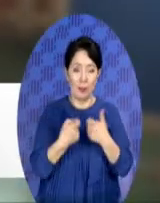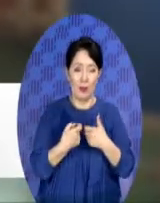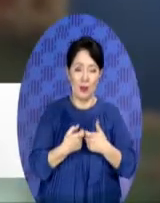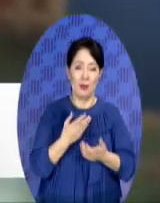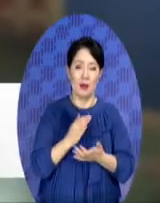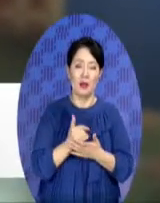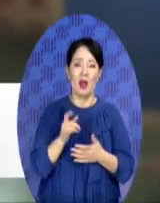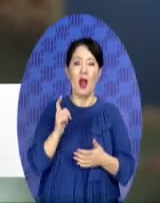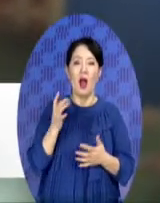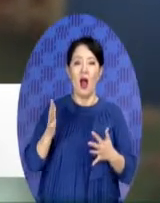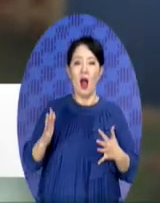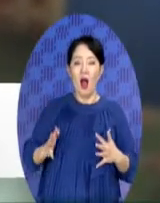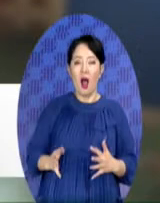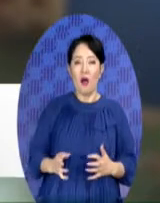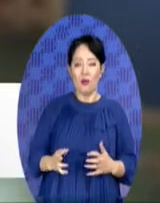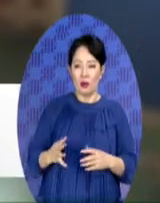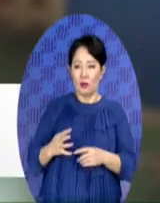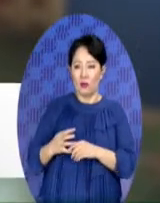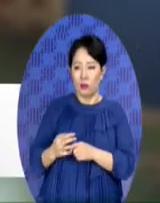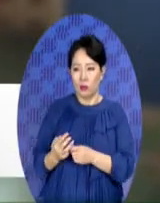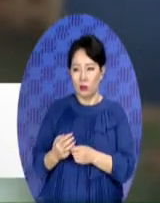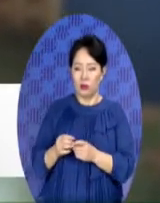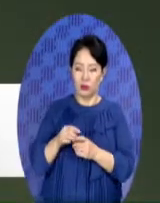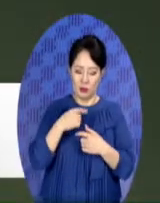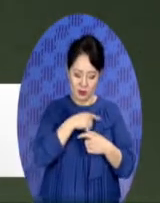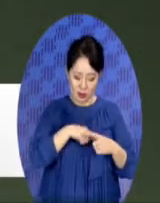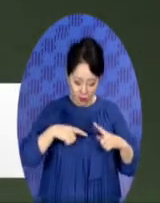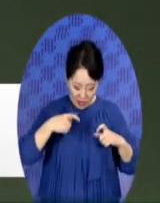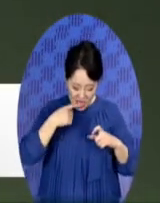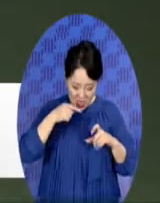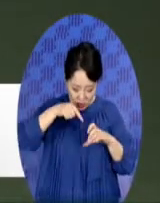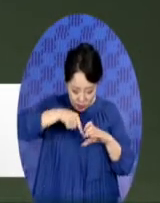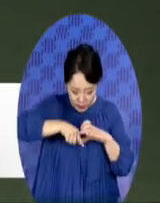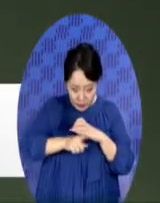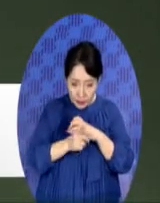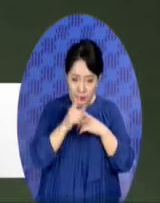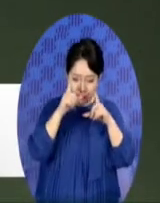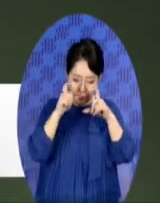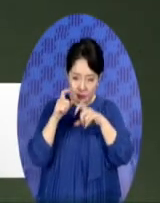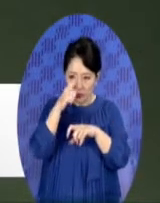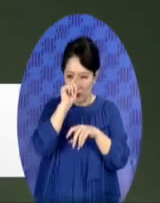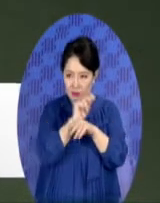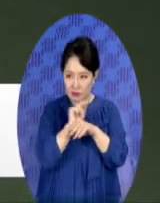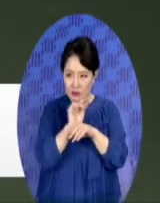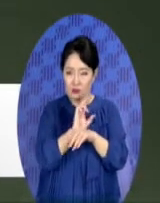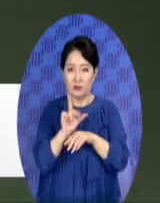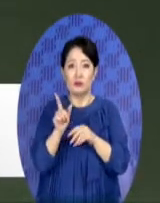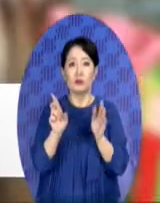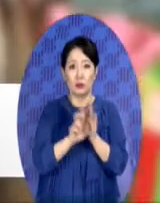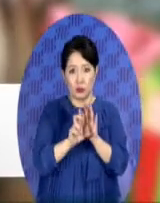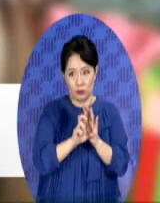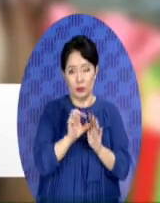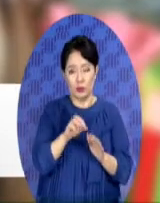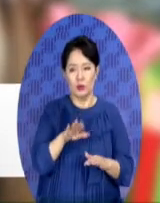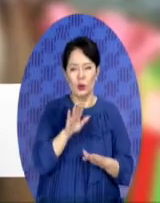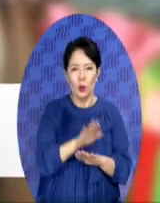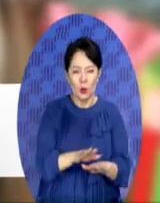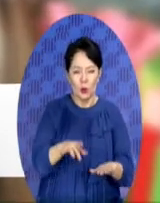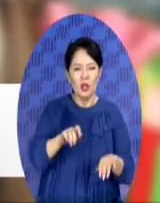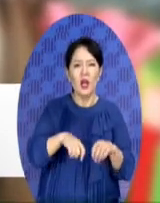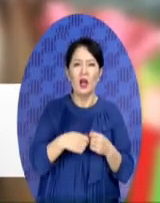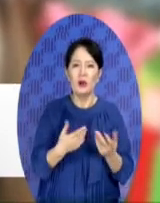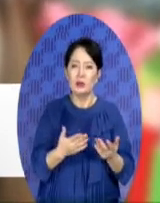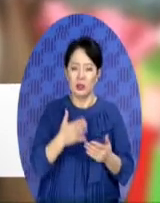хавирга бэхлэх, цээжний дурангийн мэс заслын аргыг ч эмчилгээнд түгээмэл ашиглах боломжтой болсон байна. Гэхдээ бага насны хүүхдийн гэмтэл